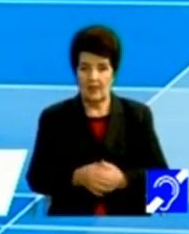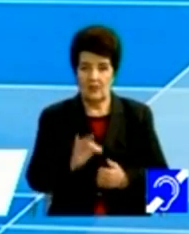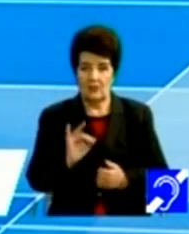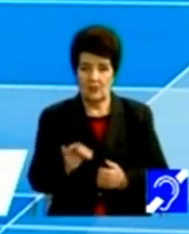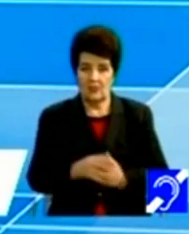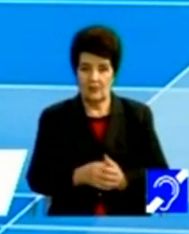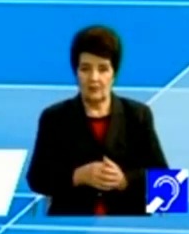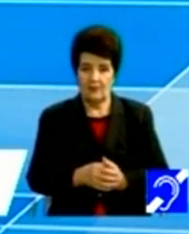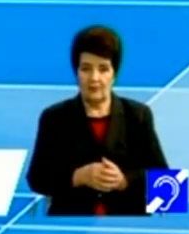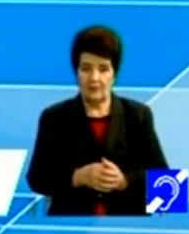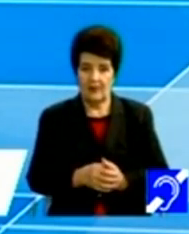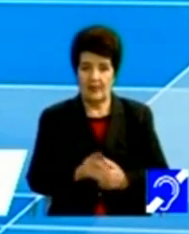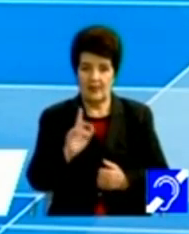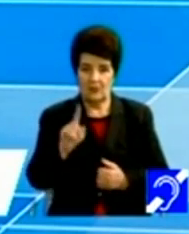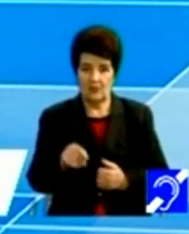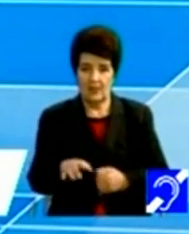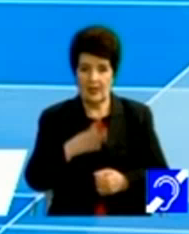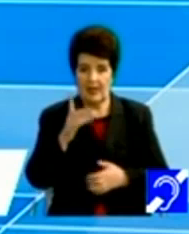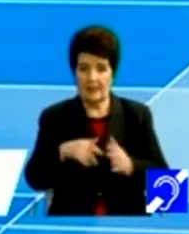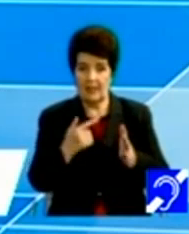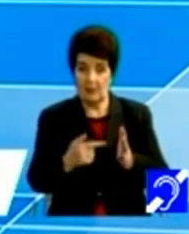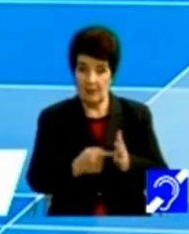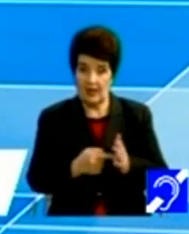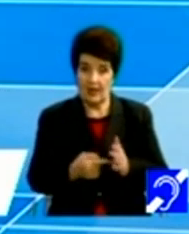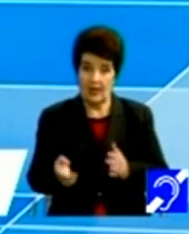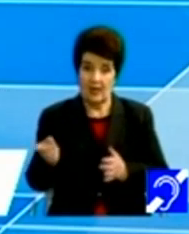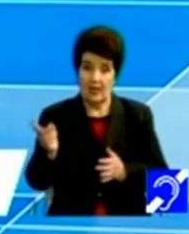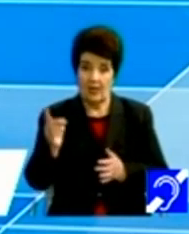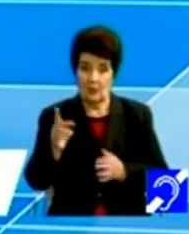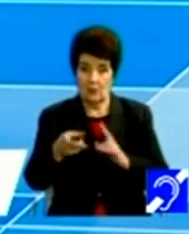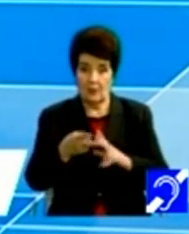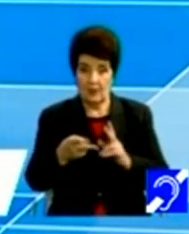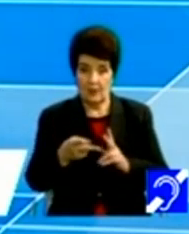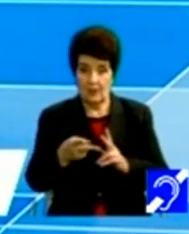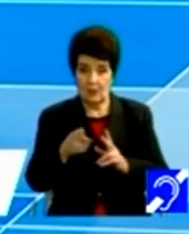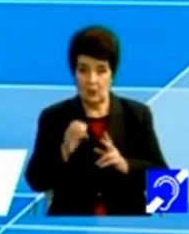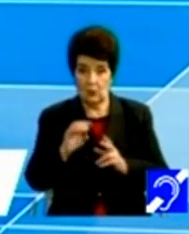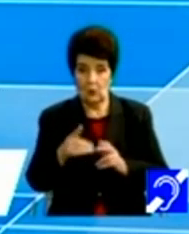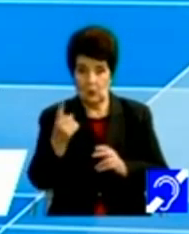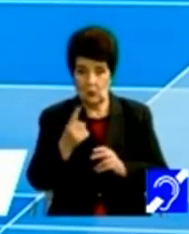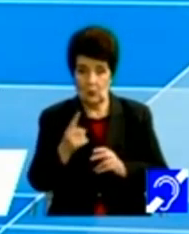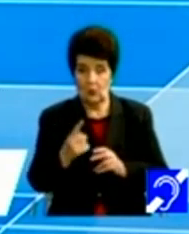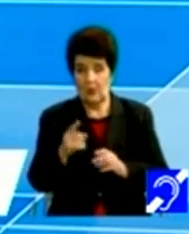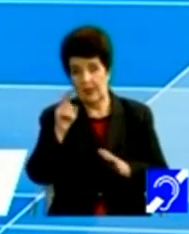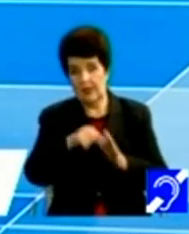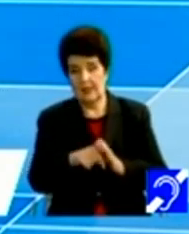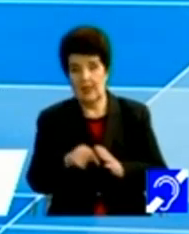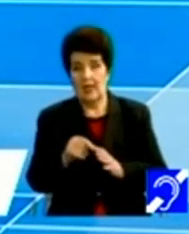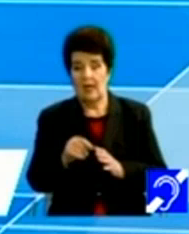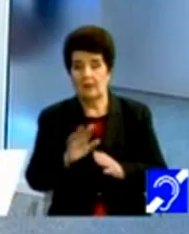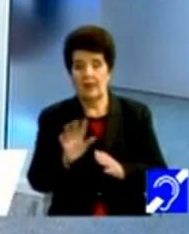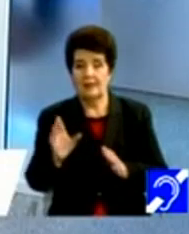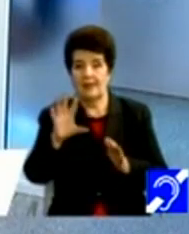Și de aceea era întrebarea dacă după turul 1, în caz că nu intrați în turul 2, ce veți